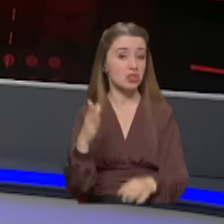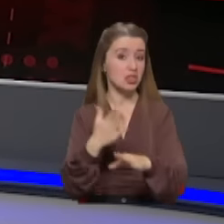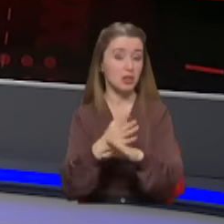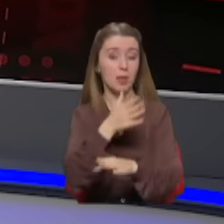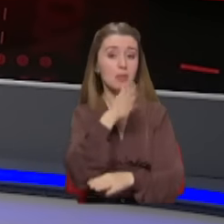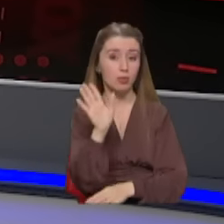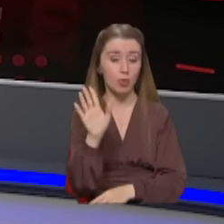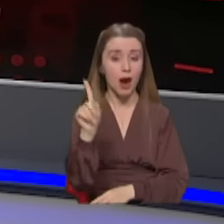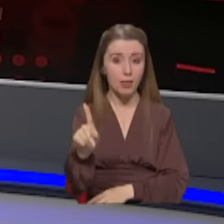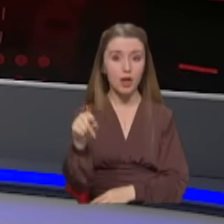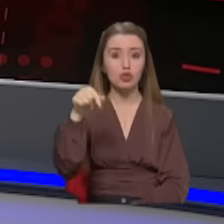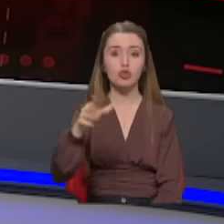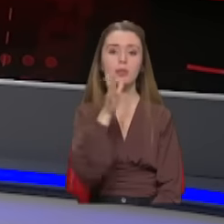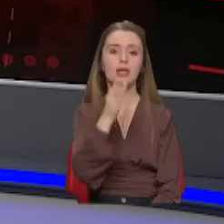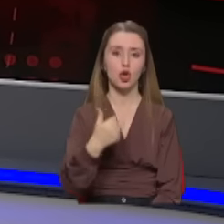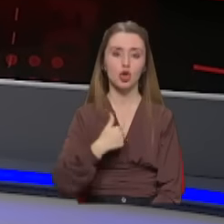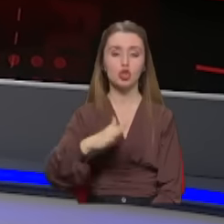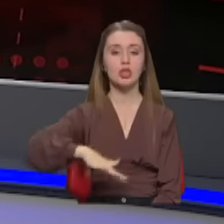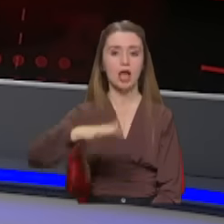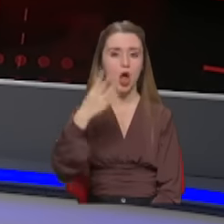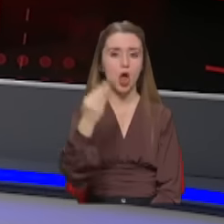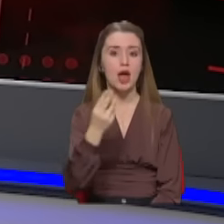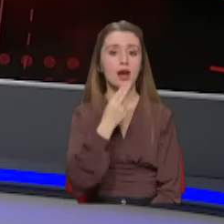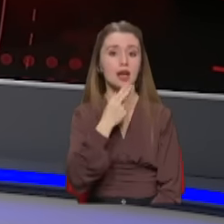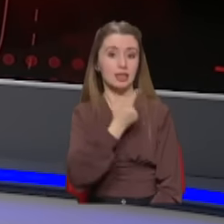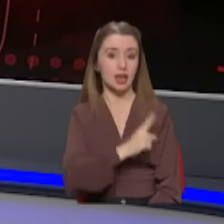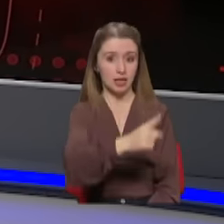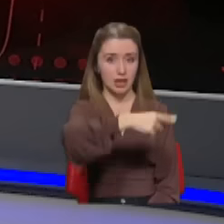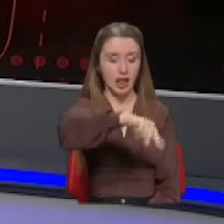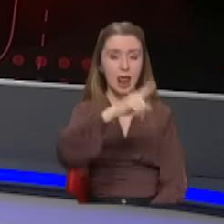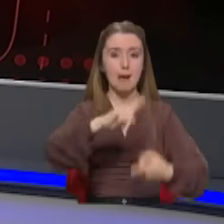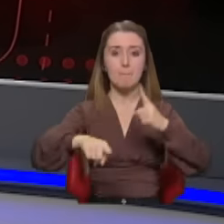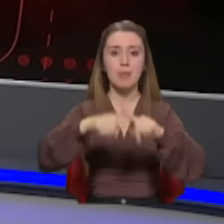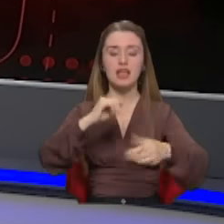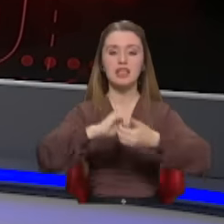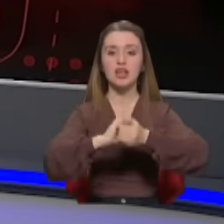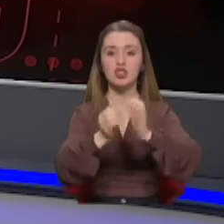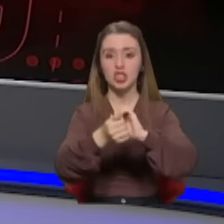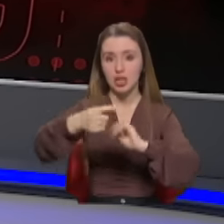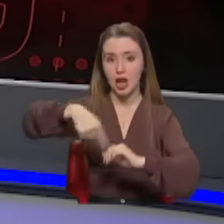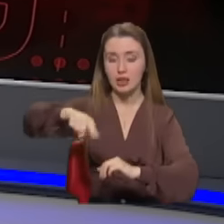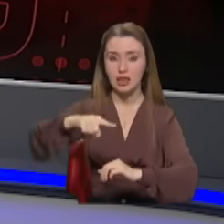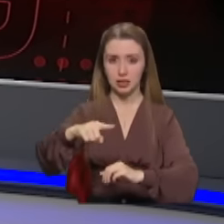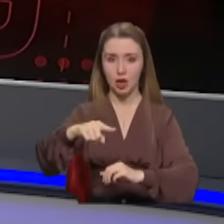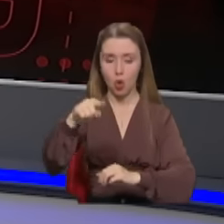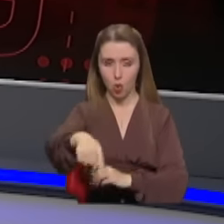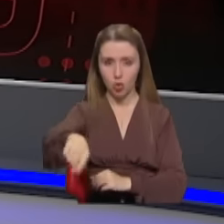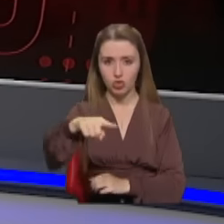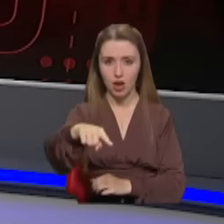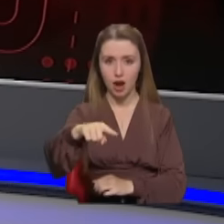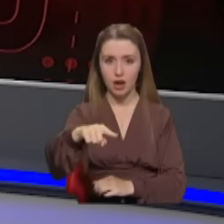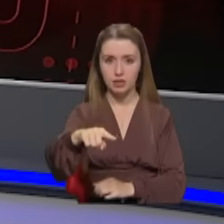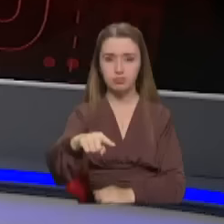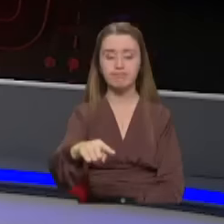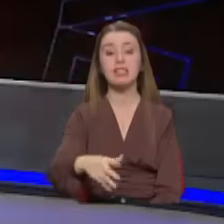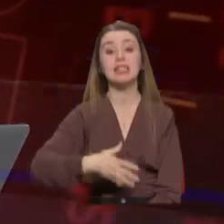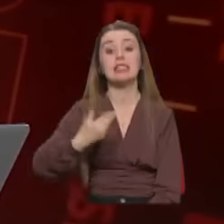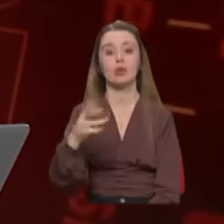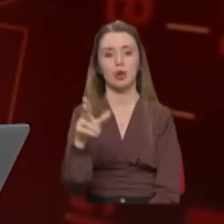tam olarak ama şunu biliyoruz ki genel olarak kadın adaylara parti teşkilatları, partinin teşkilatları soğuk